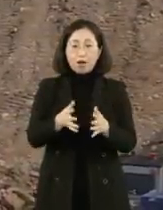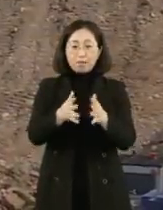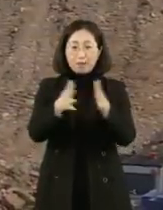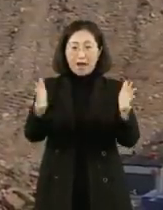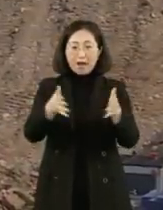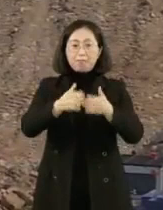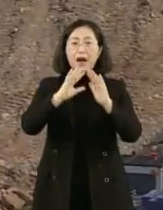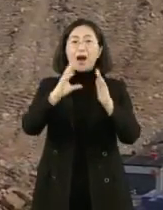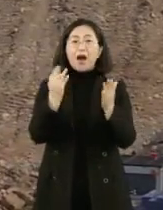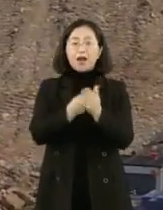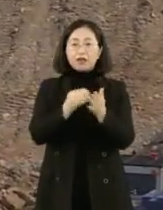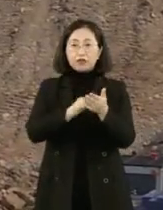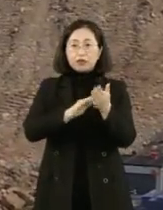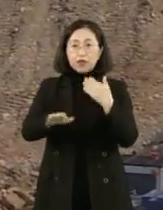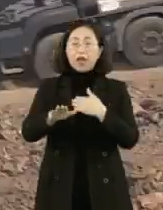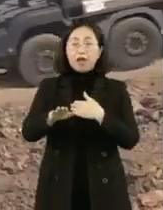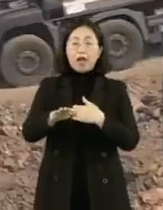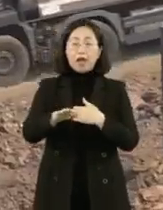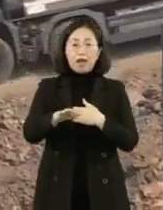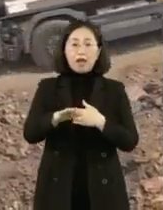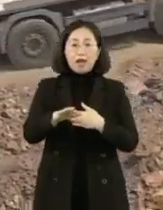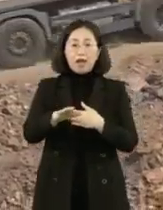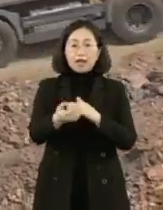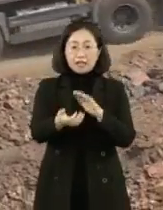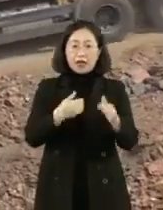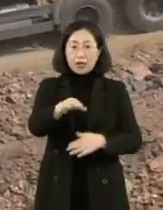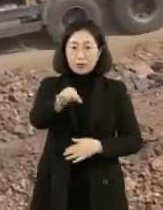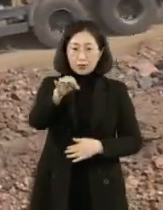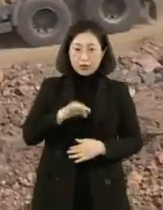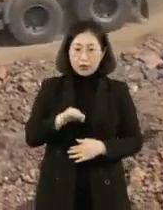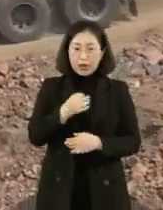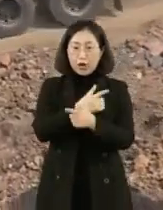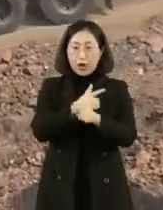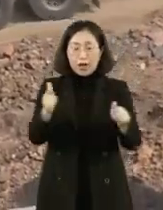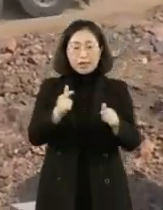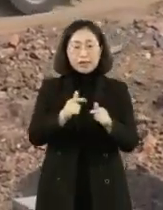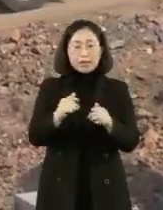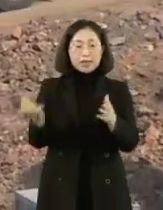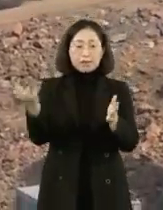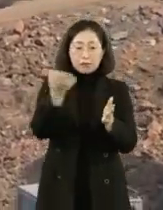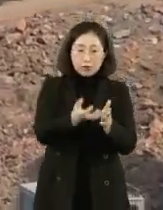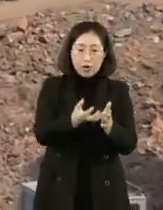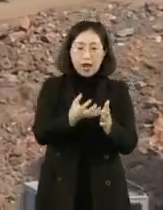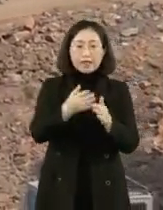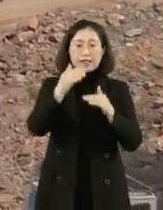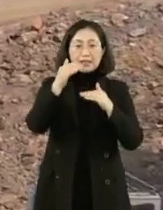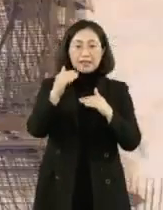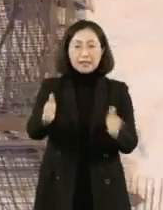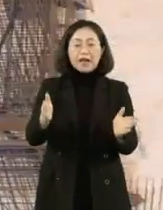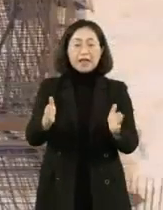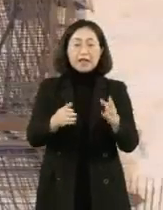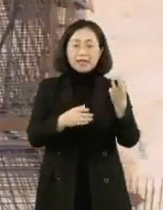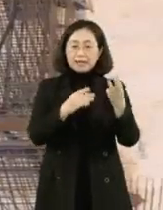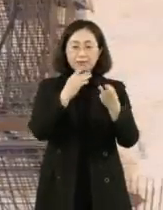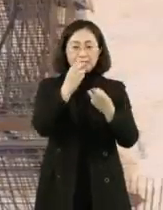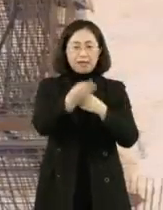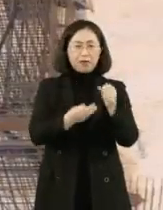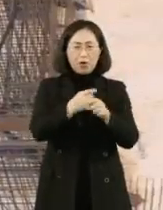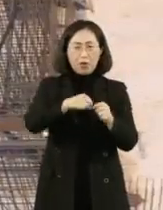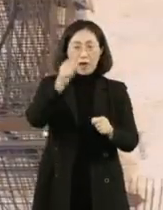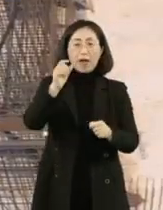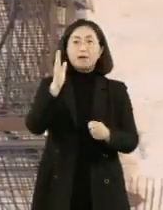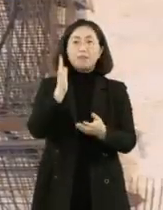동시에 신속 인허가를 통해 입주까지의 기간을 평균 13년에서 5년으로 줄입니다. 이를 통해